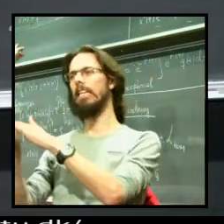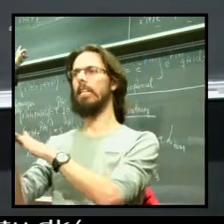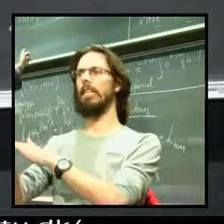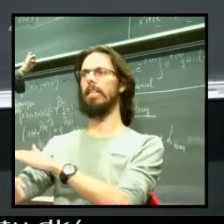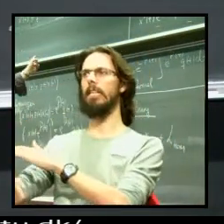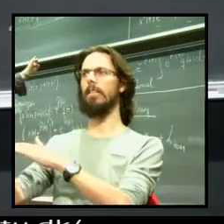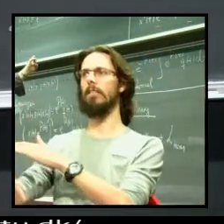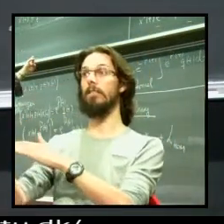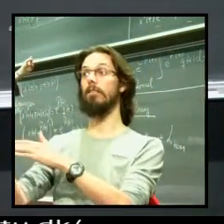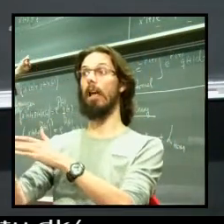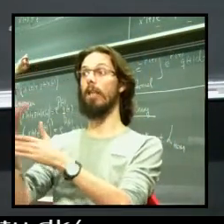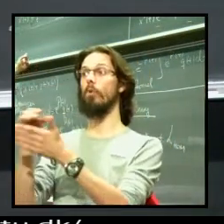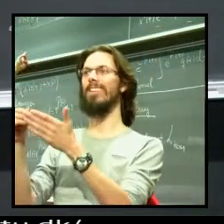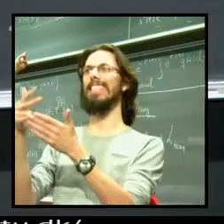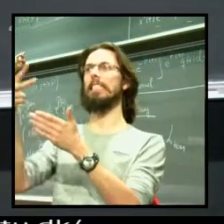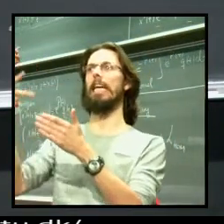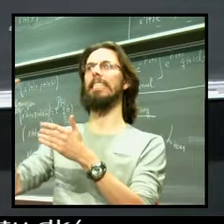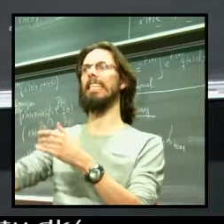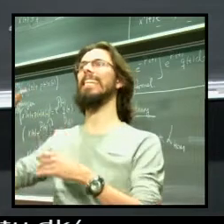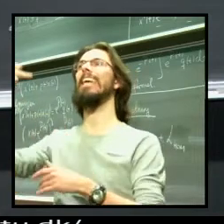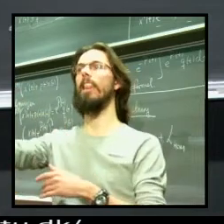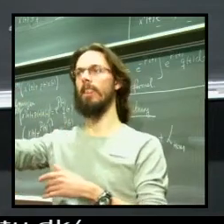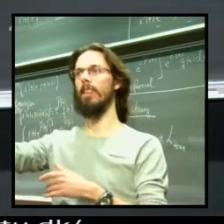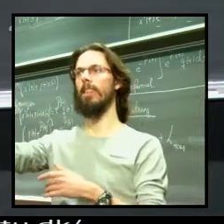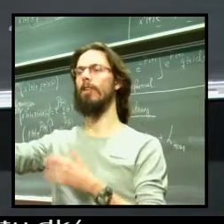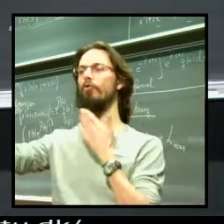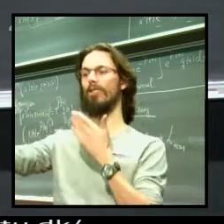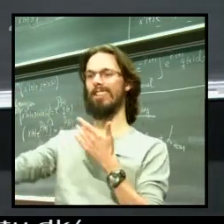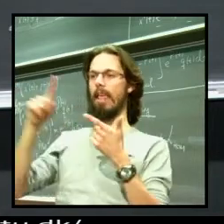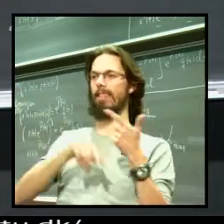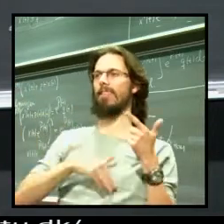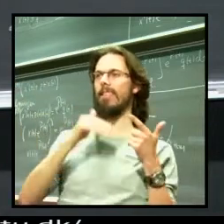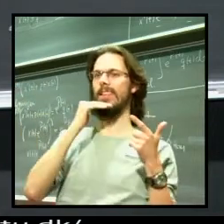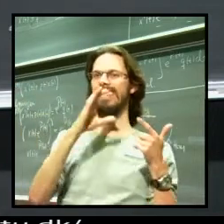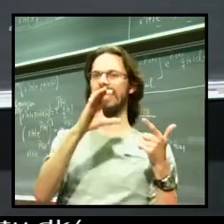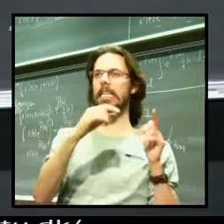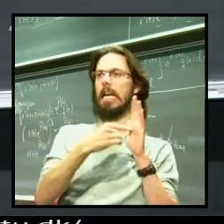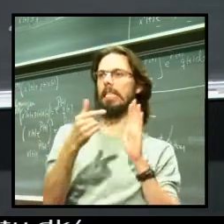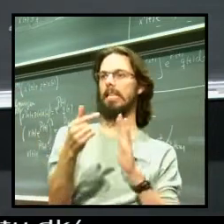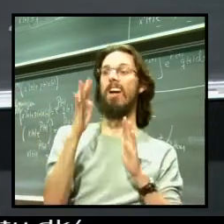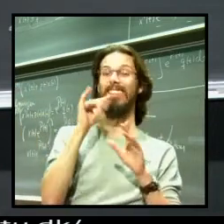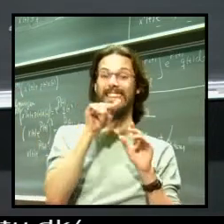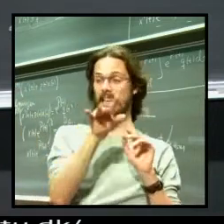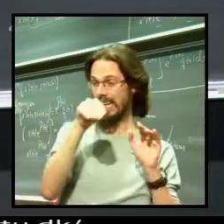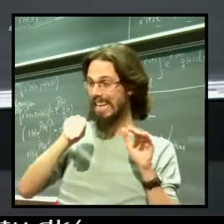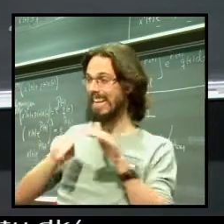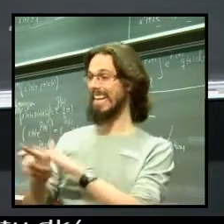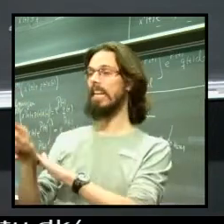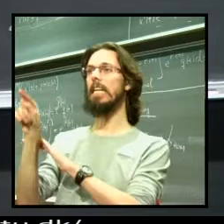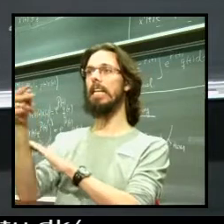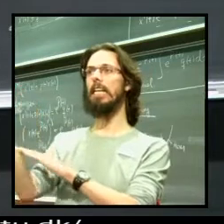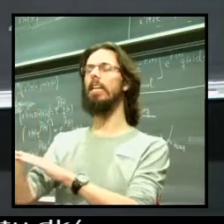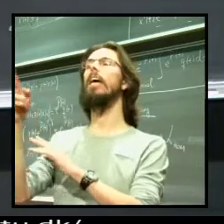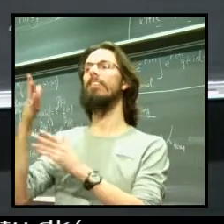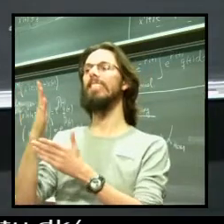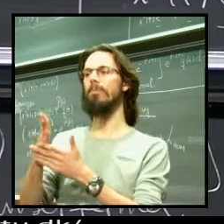får I 3T i anden. Fordi den anden, den der hedder C gange T, hvis I putter den ind i ligningen, så kan I være helt